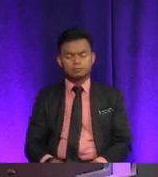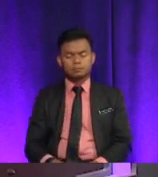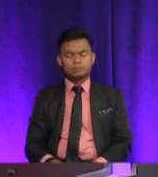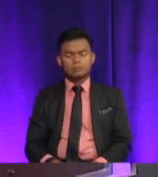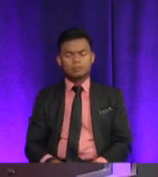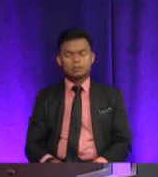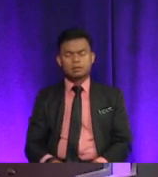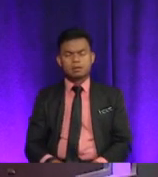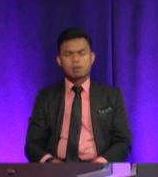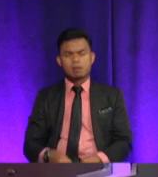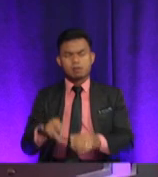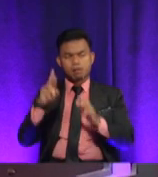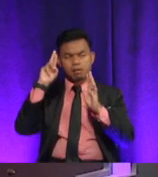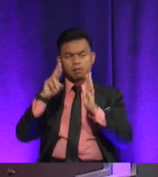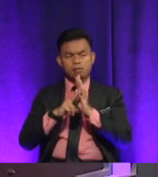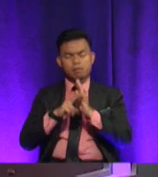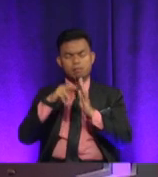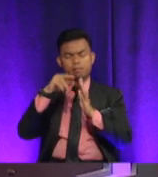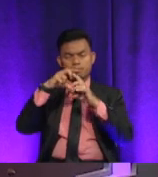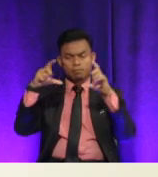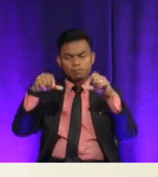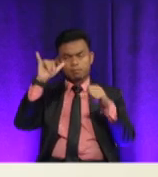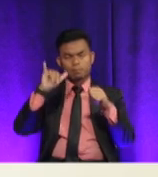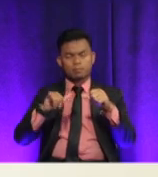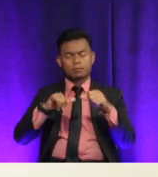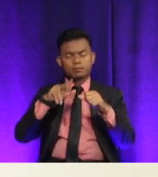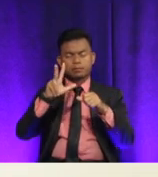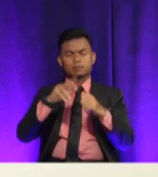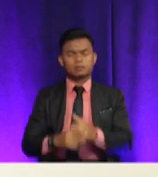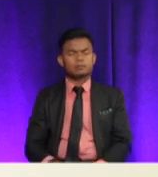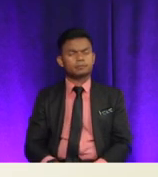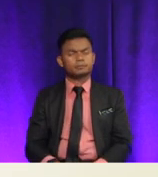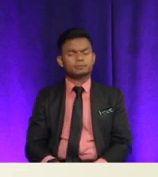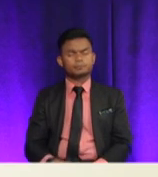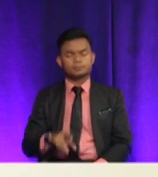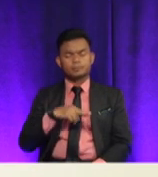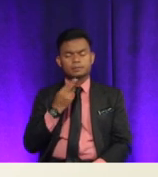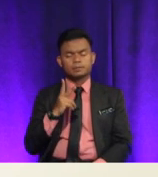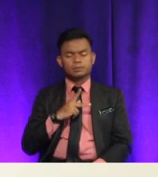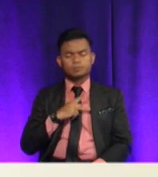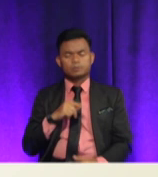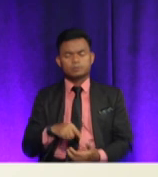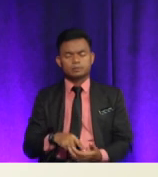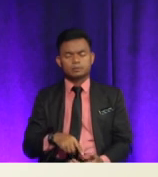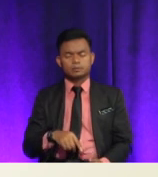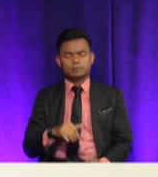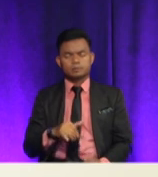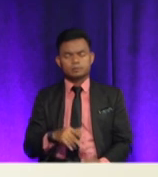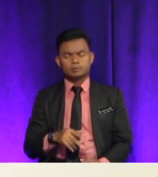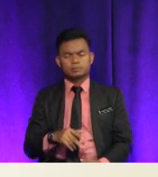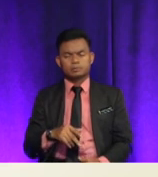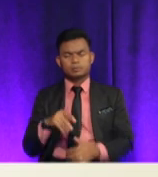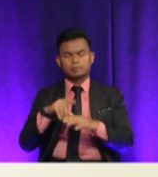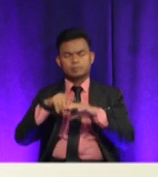rangka yang ketiga di mana rasaku ini sangatlah dahaga barang sedikit Carikanlah juga Pergilah